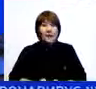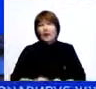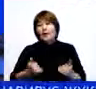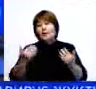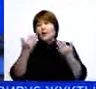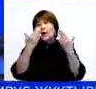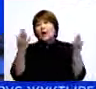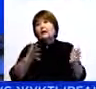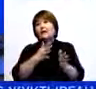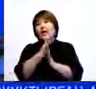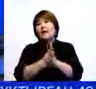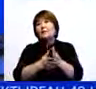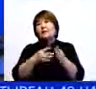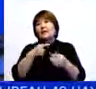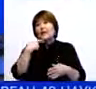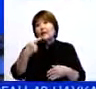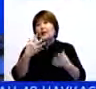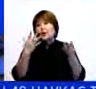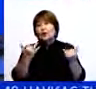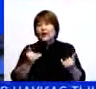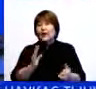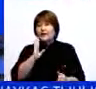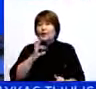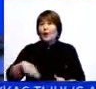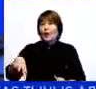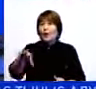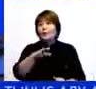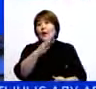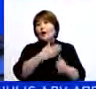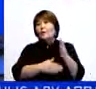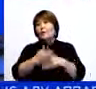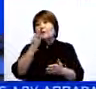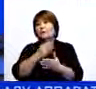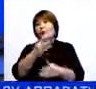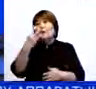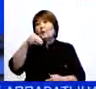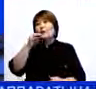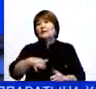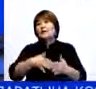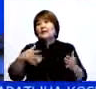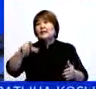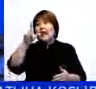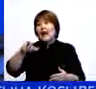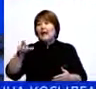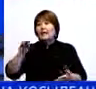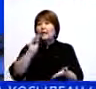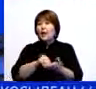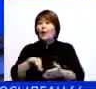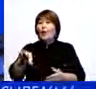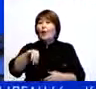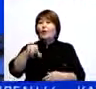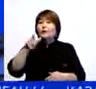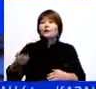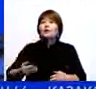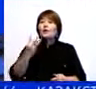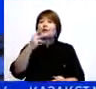Бүгін халықаралық ымдау тілдері күні. Қазіргі таңда облыс бойынша мүгедектігі бар 30 мыңнан аса адам тіркелген. Бұл облыс